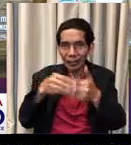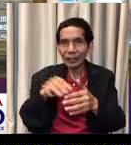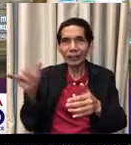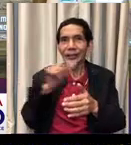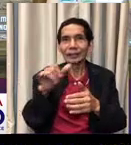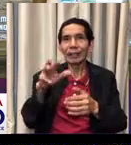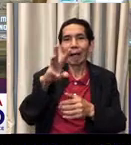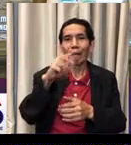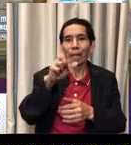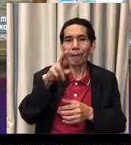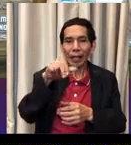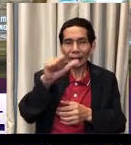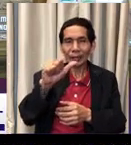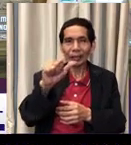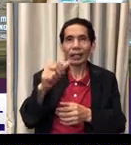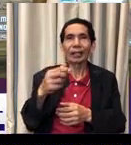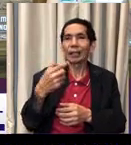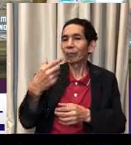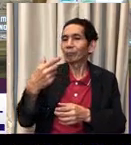mari.